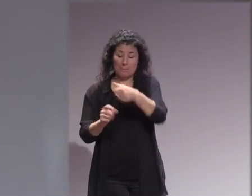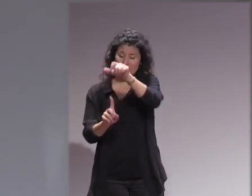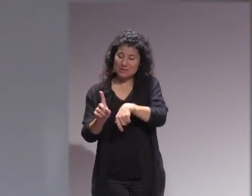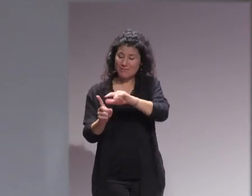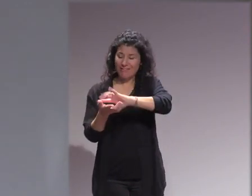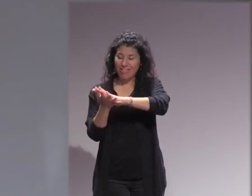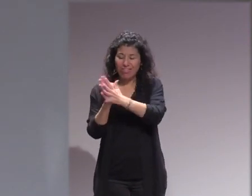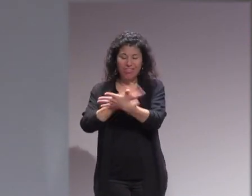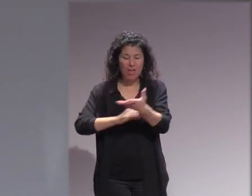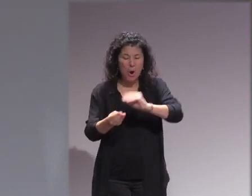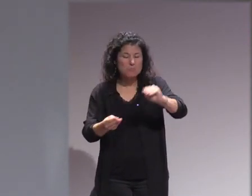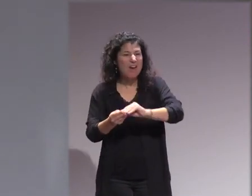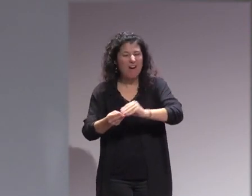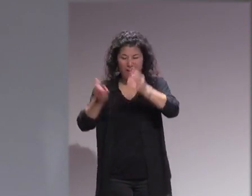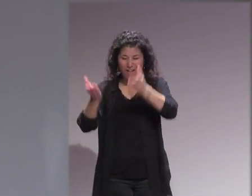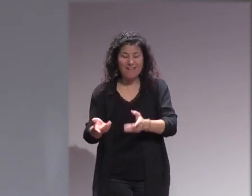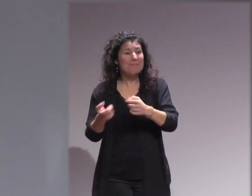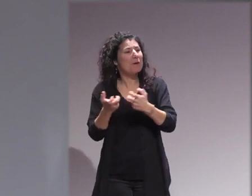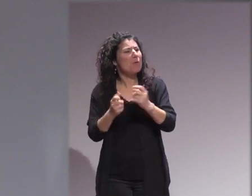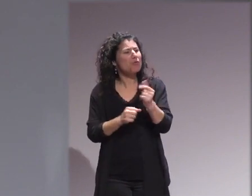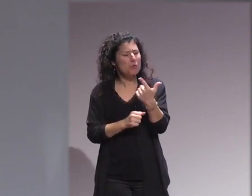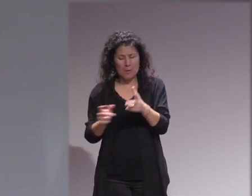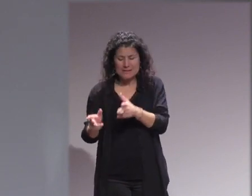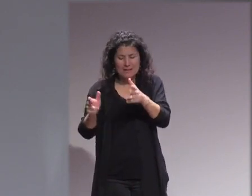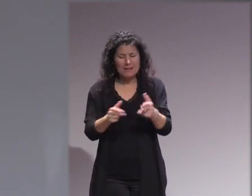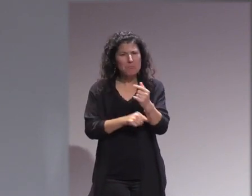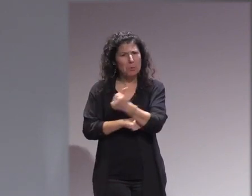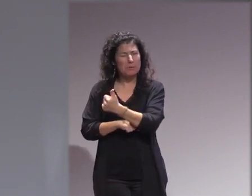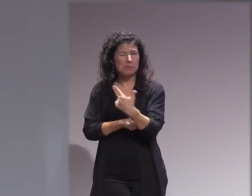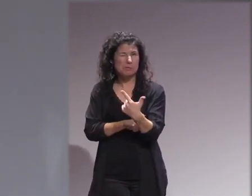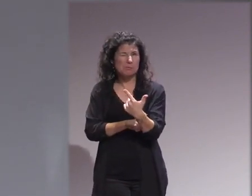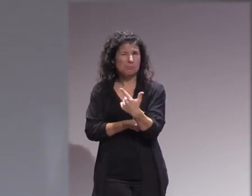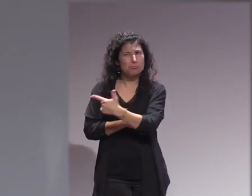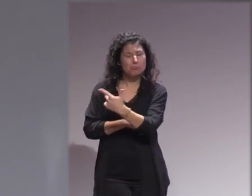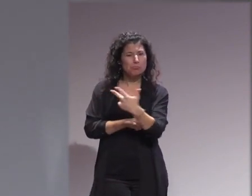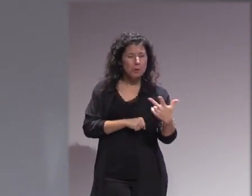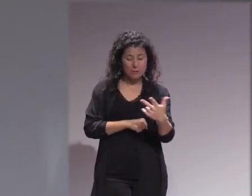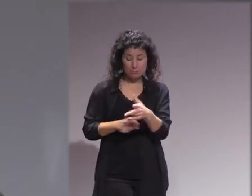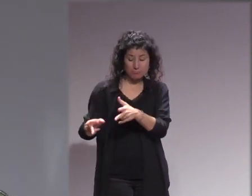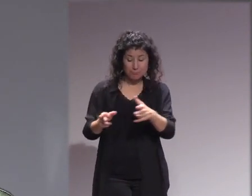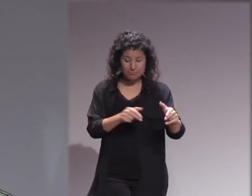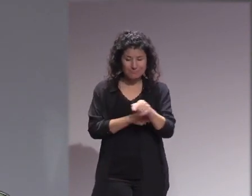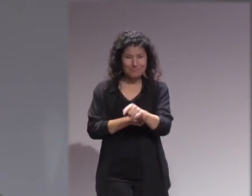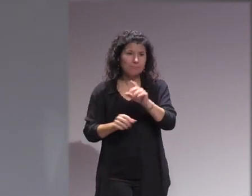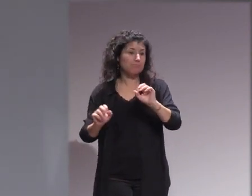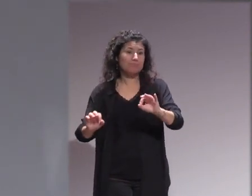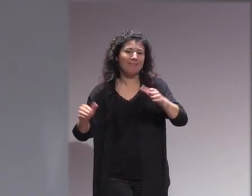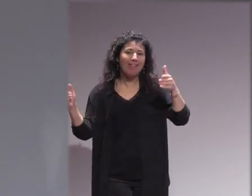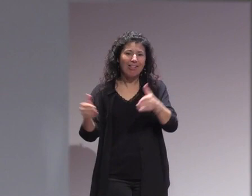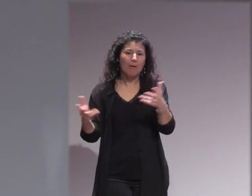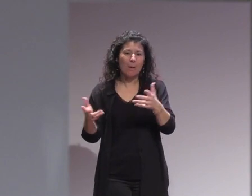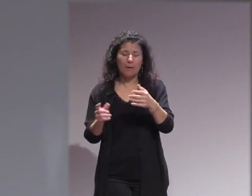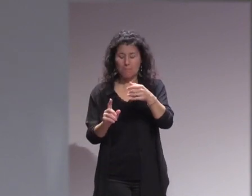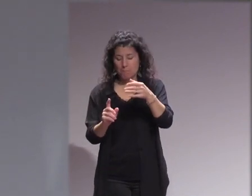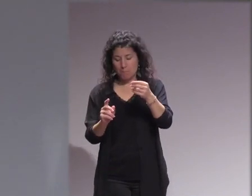tout le discours que vous avez, surtout dans les deux premiers extraits, les deux, trois premiers extraits, c'est vraiment centré sur voilà,